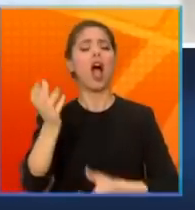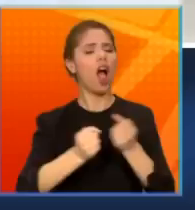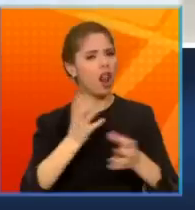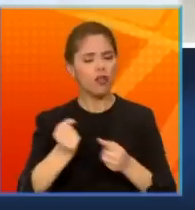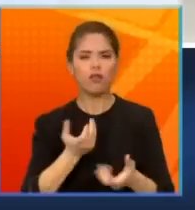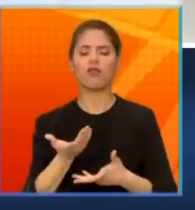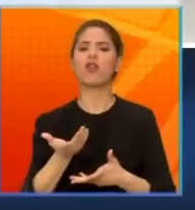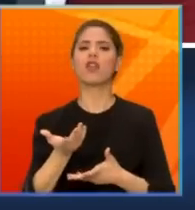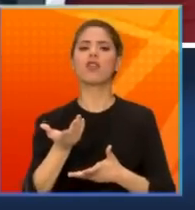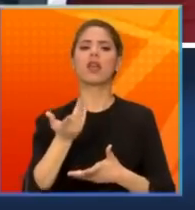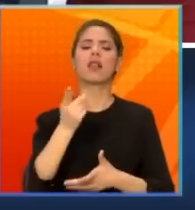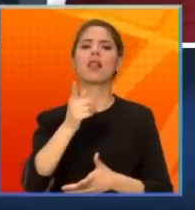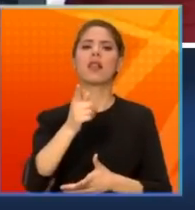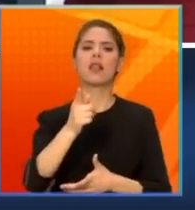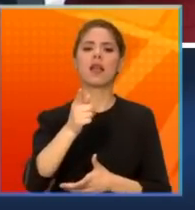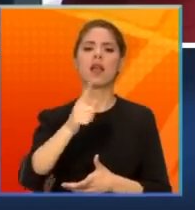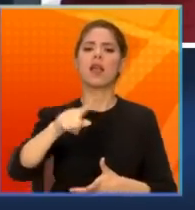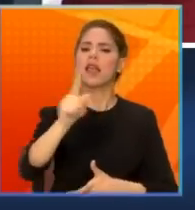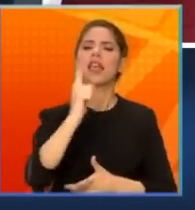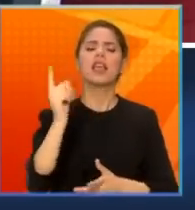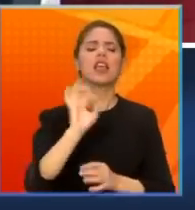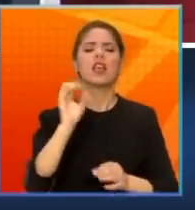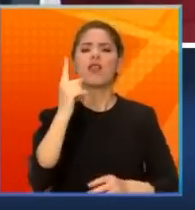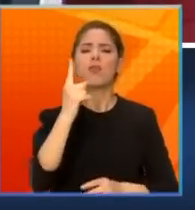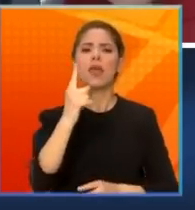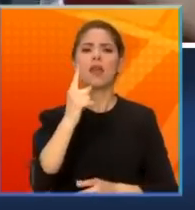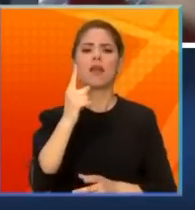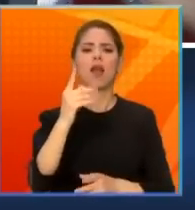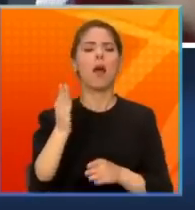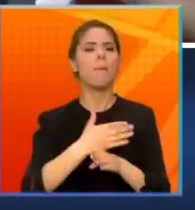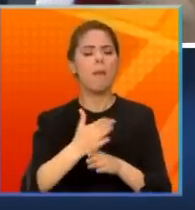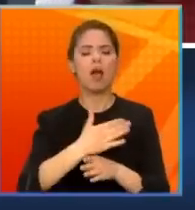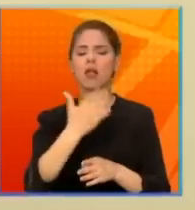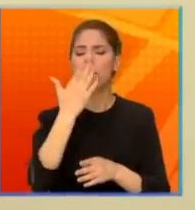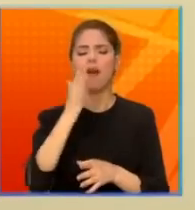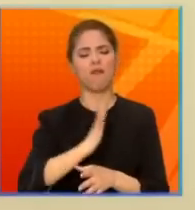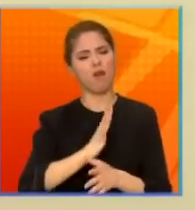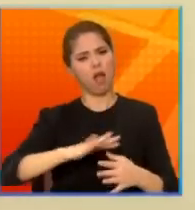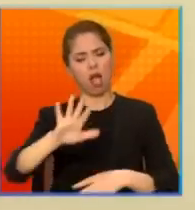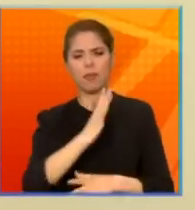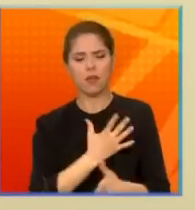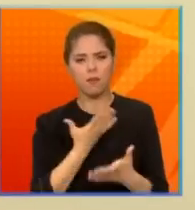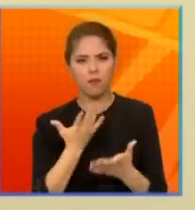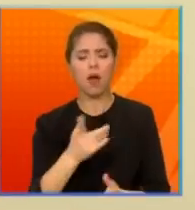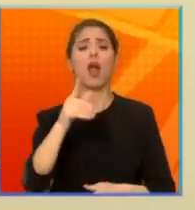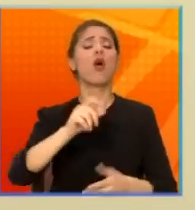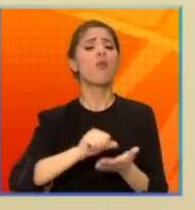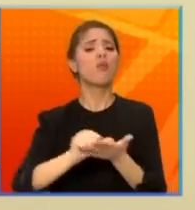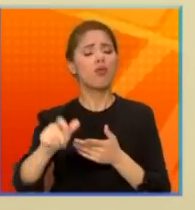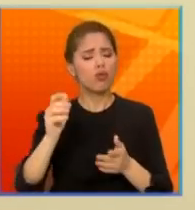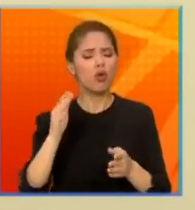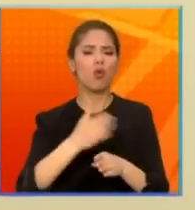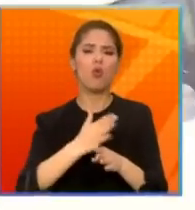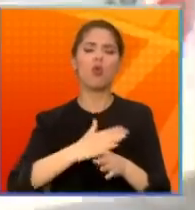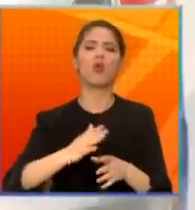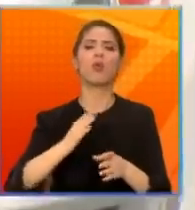Alışverişlerinizde kesinlikle hiçbir ürün yok satmamaktadır. Bütün ürünler